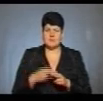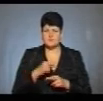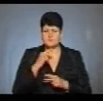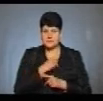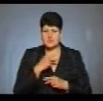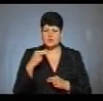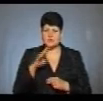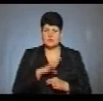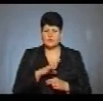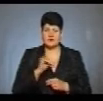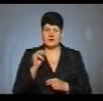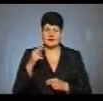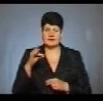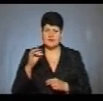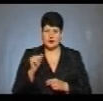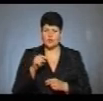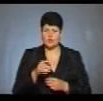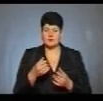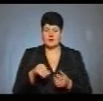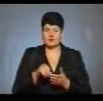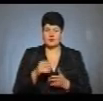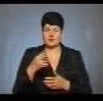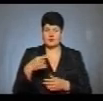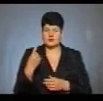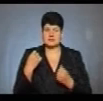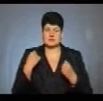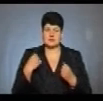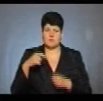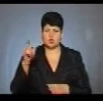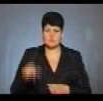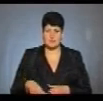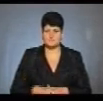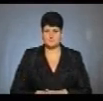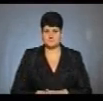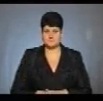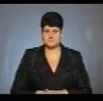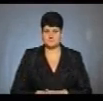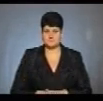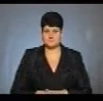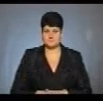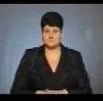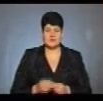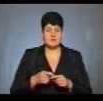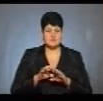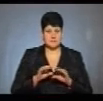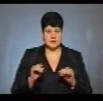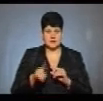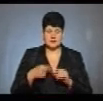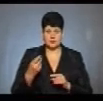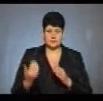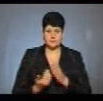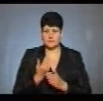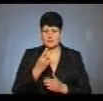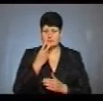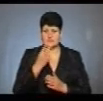Чемпіонат відбувся в Ідре, в ньому взяв участь 41 спортсмен, розповів Дмитро Підручний. І на цьому тема не все. Наступний випуск